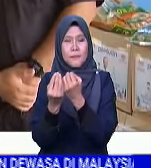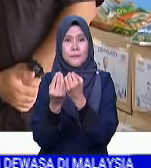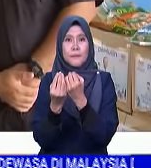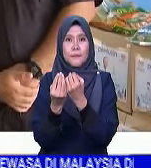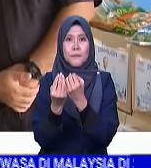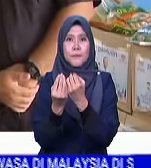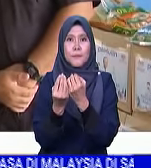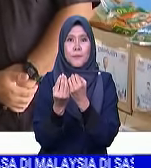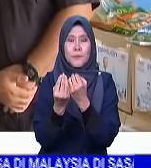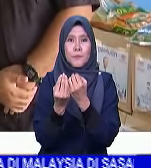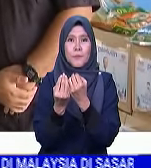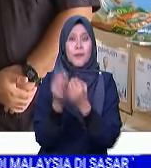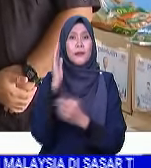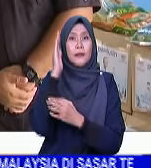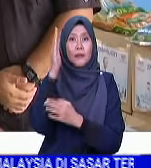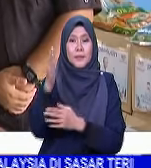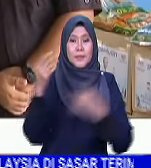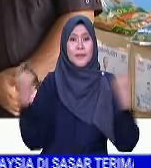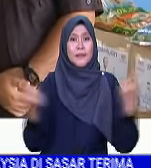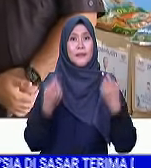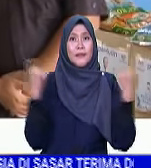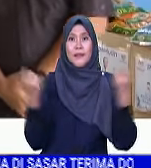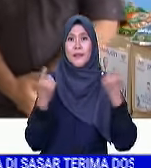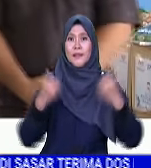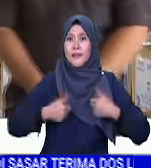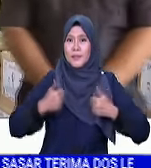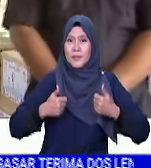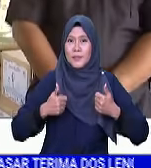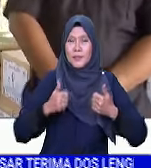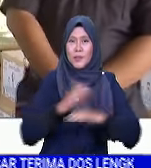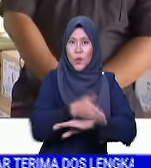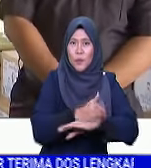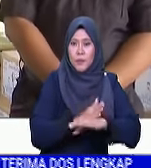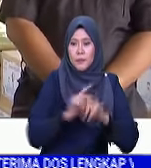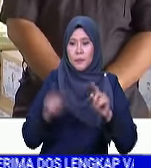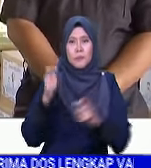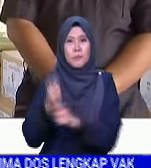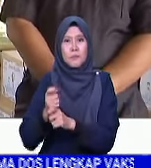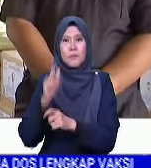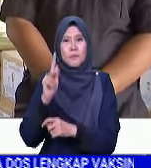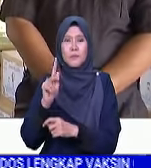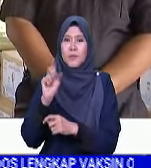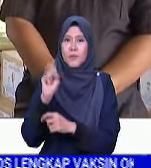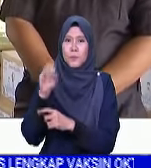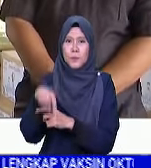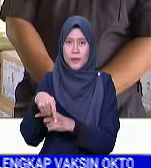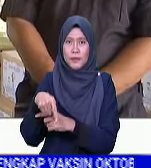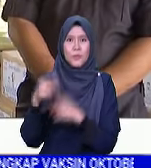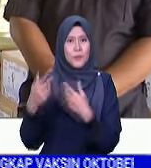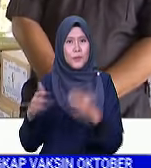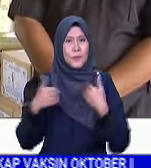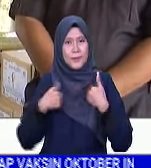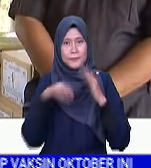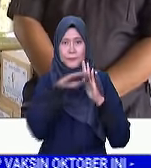walaupun kita akan menyambut Hari Raya Korban, tetapi SOP telah ditetapkan oleh Majlis Keselamatan Negara,